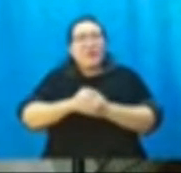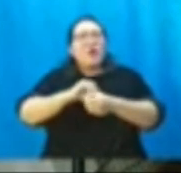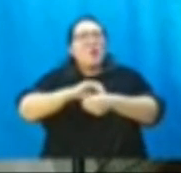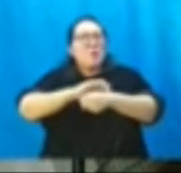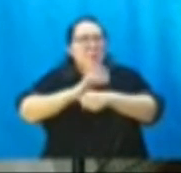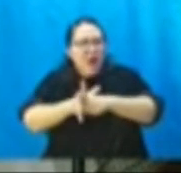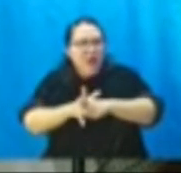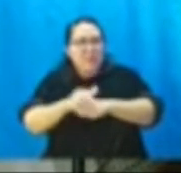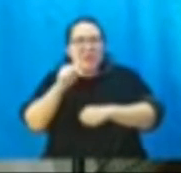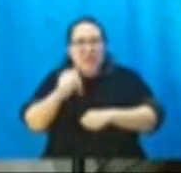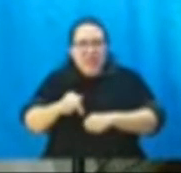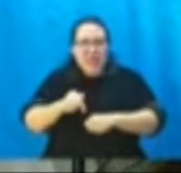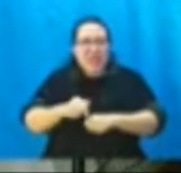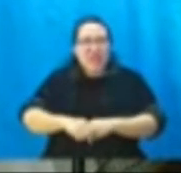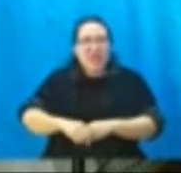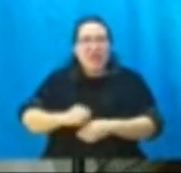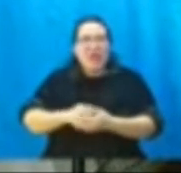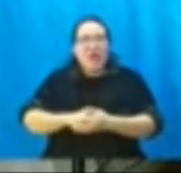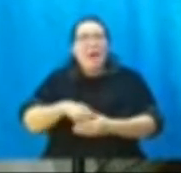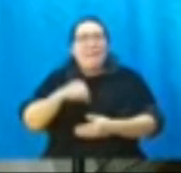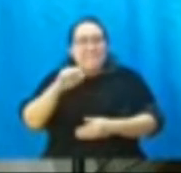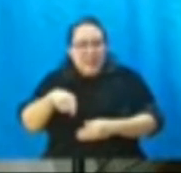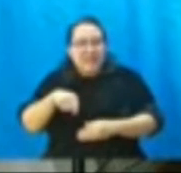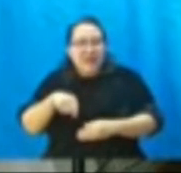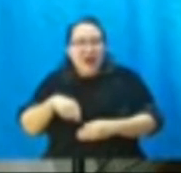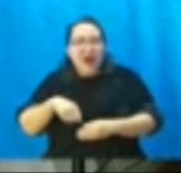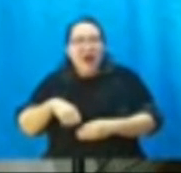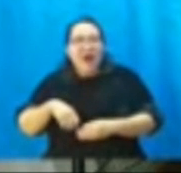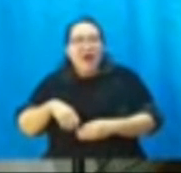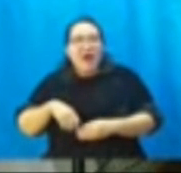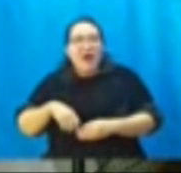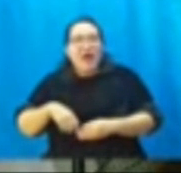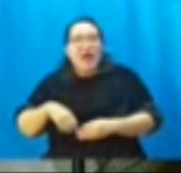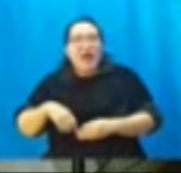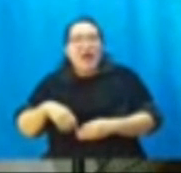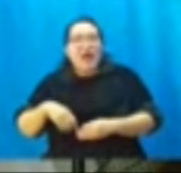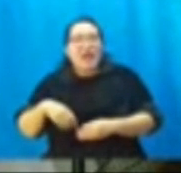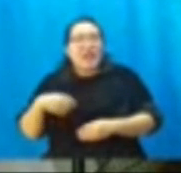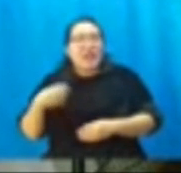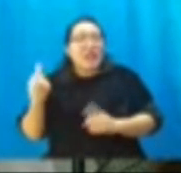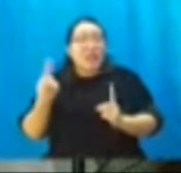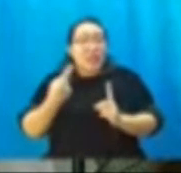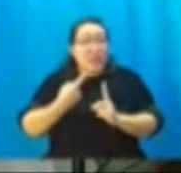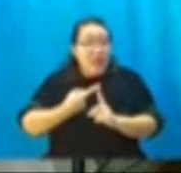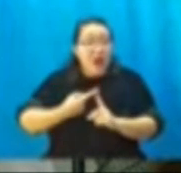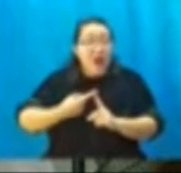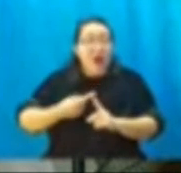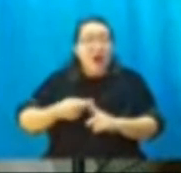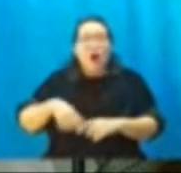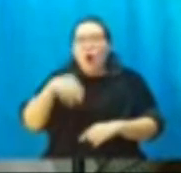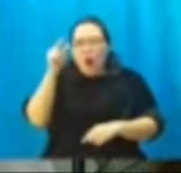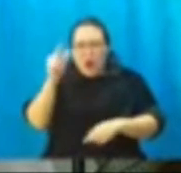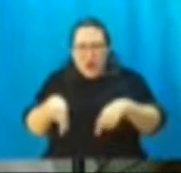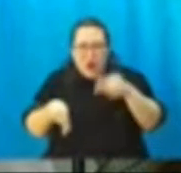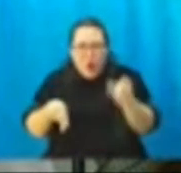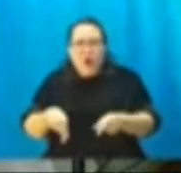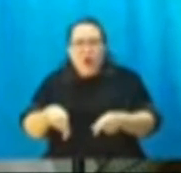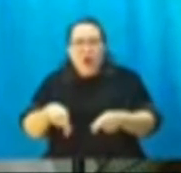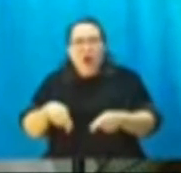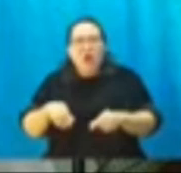tidak pandang bulu siapa saja Asal itu manusia lengah akan